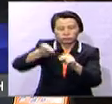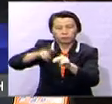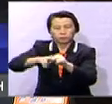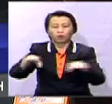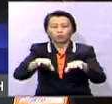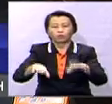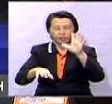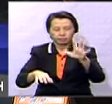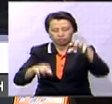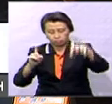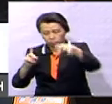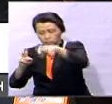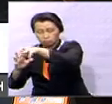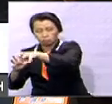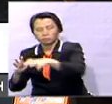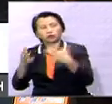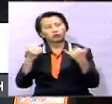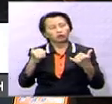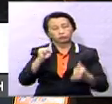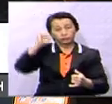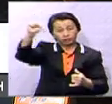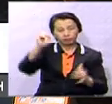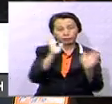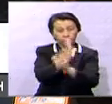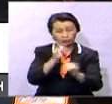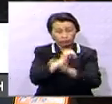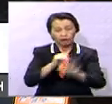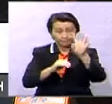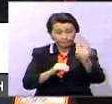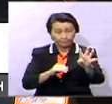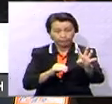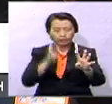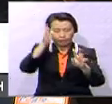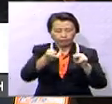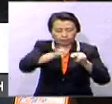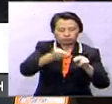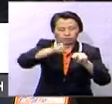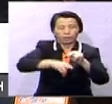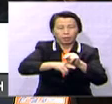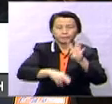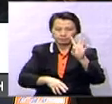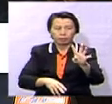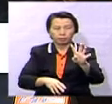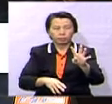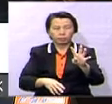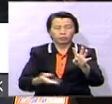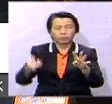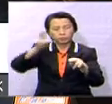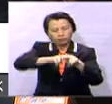ini setakat hari ini untuk Sabah, Sarawak, 4 buah. Kita akan tambah kepada 5